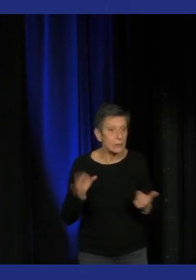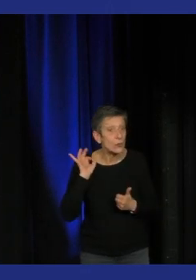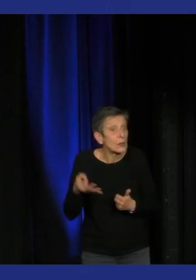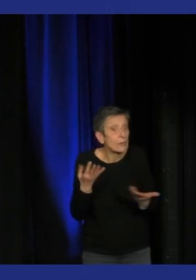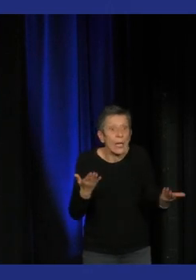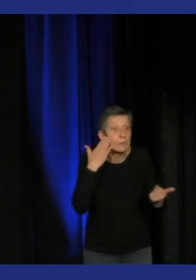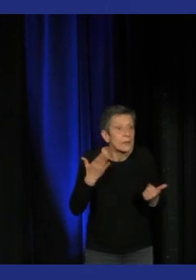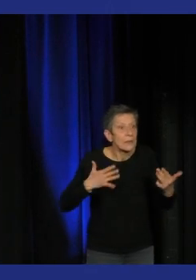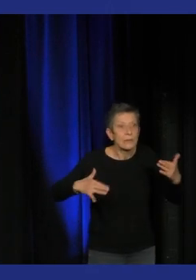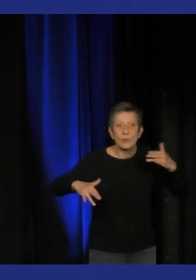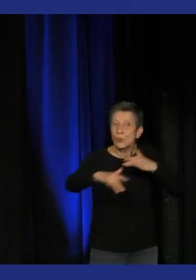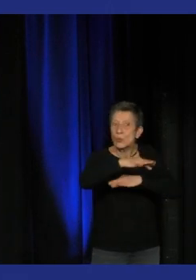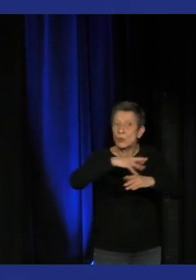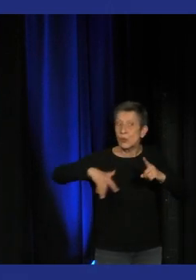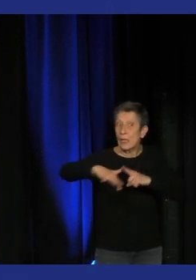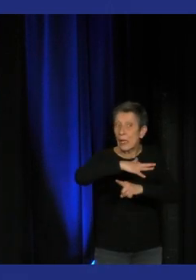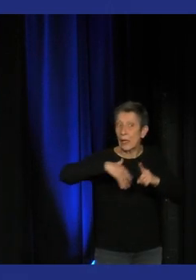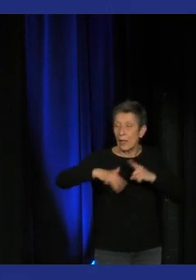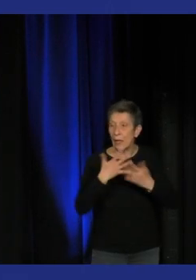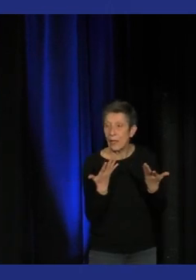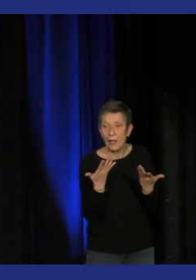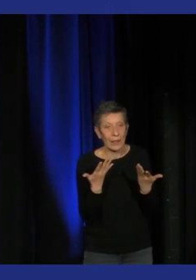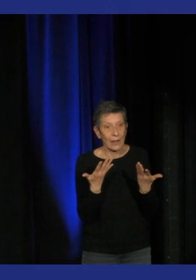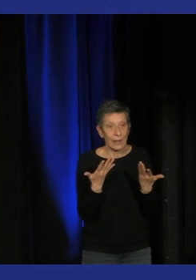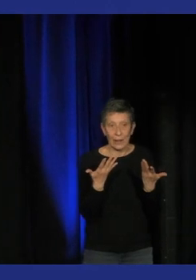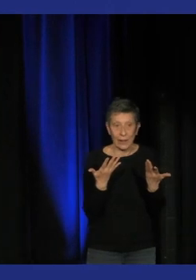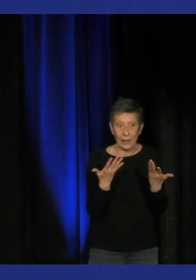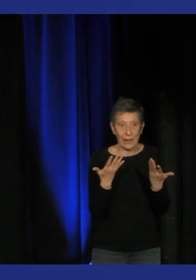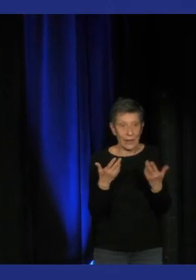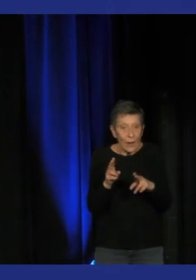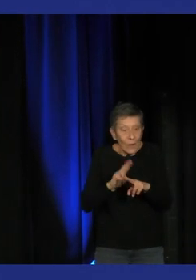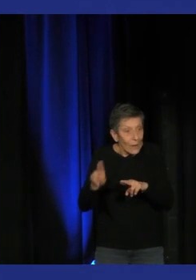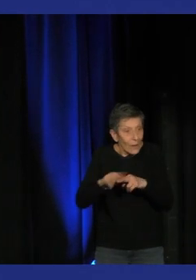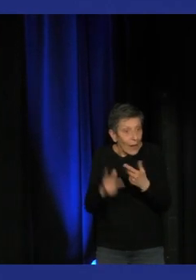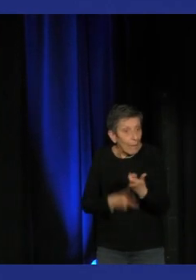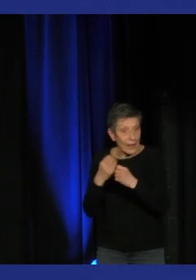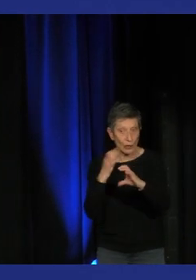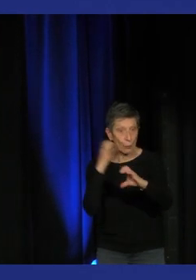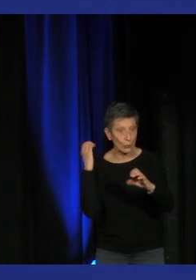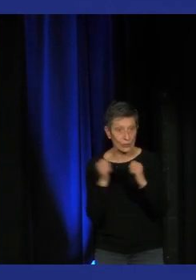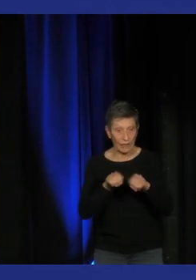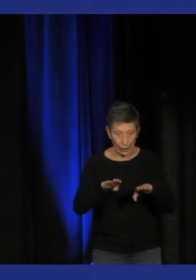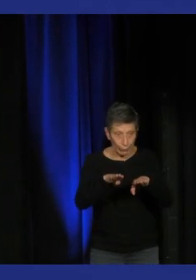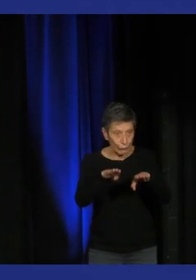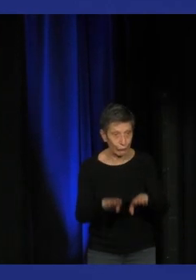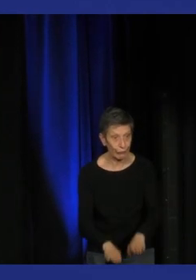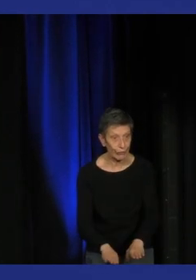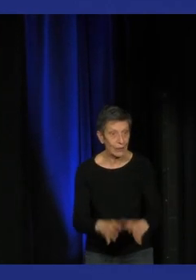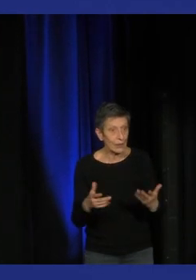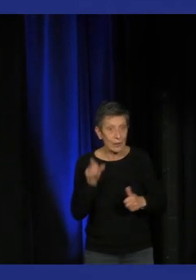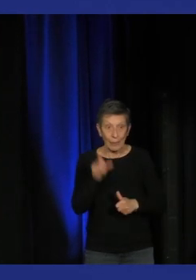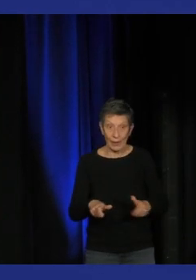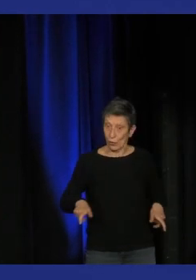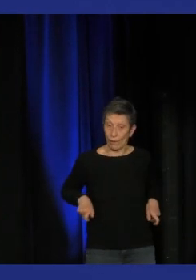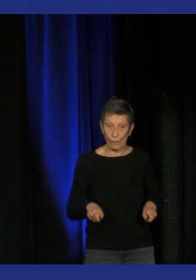la société fait installer des bus qui ont des planchers surbaissés, lorsque la